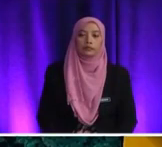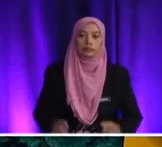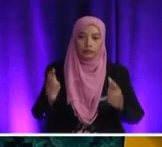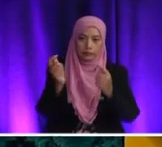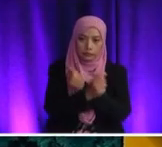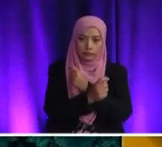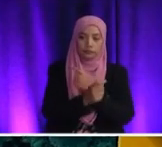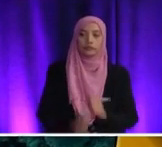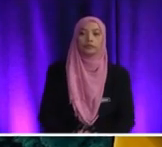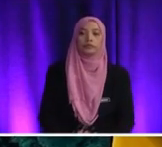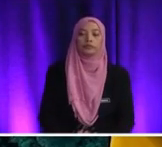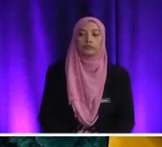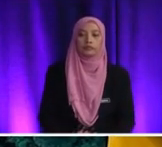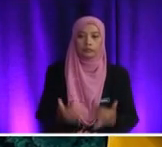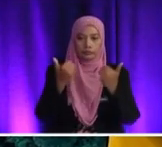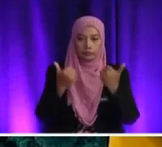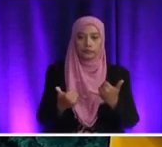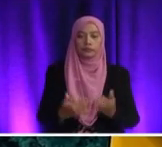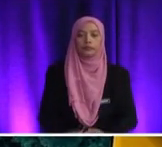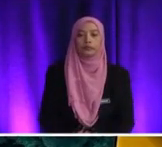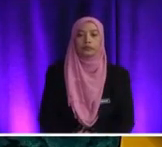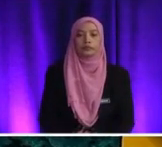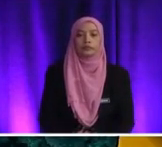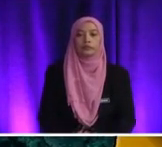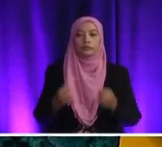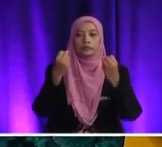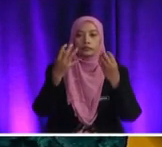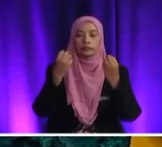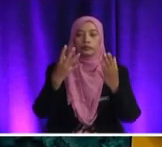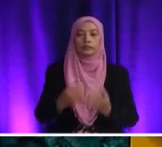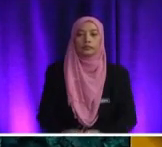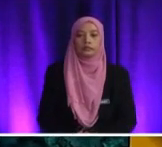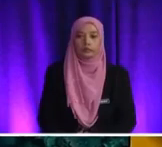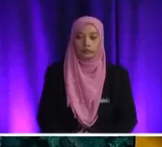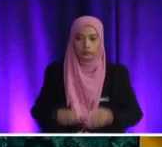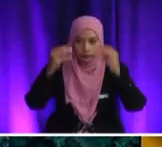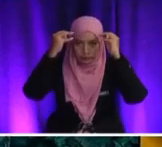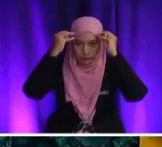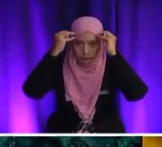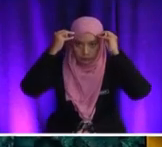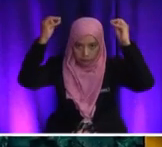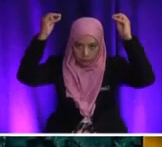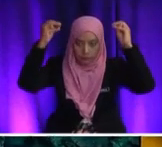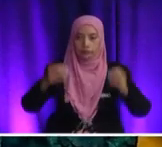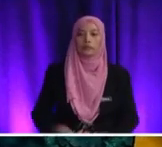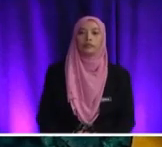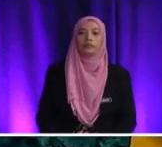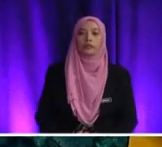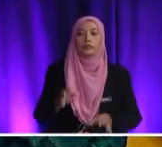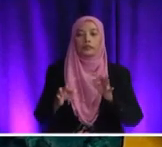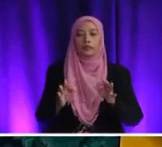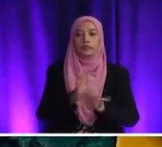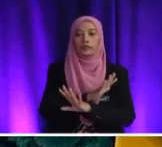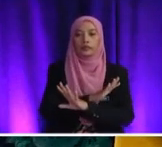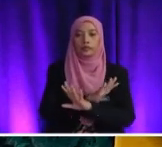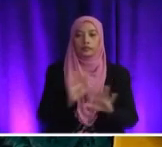bukan senang ya pada zaman sekarang ramai graduate dan kalau mereka tak pandai bersaing sudah